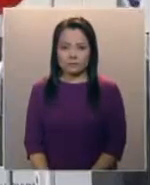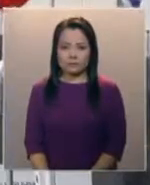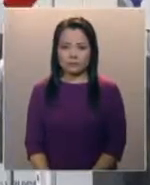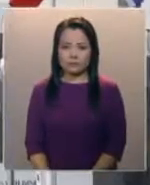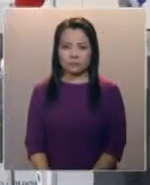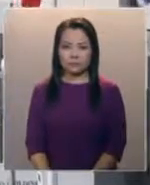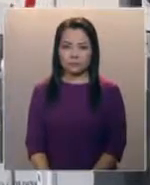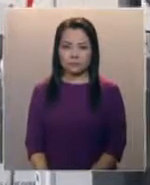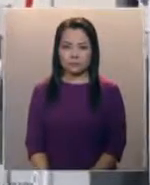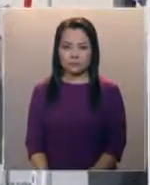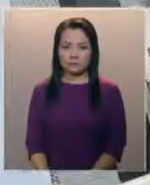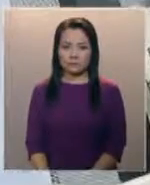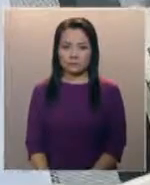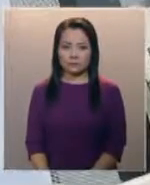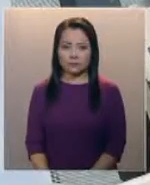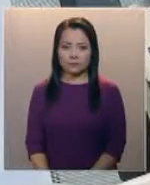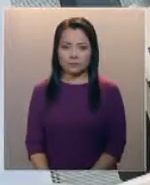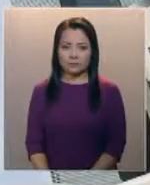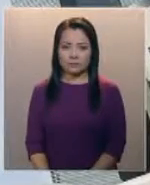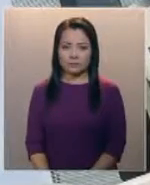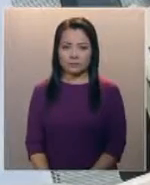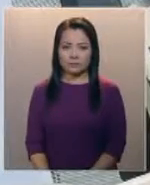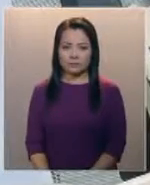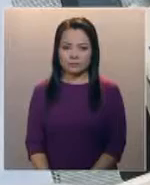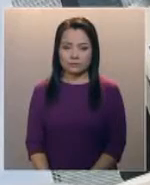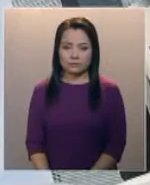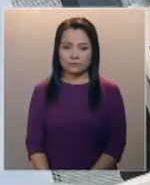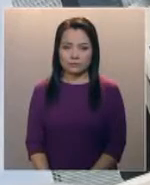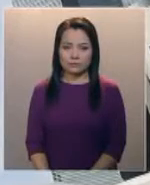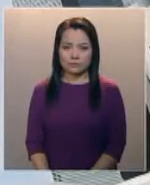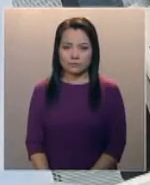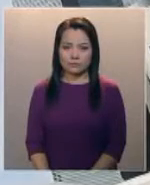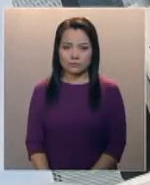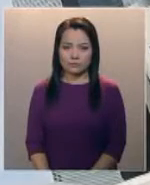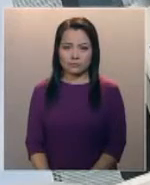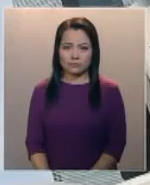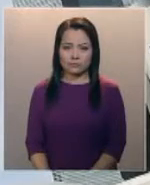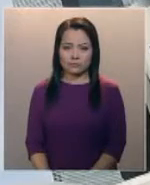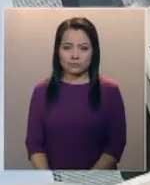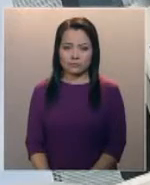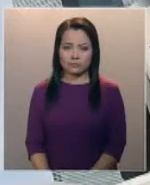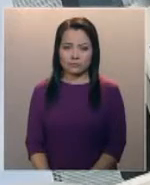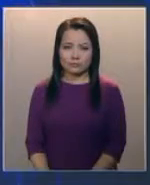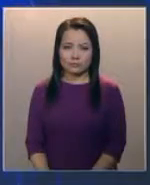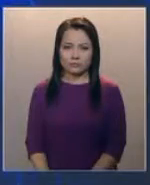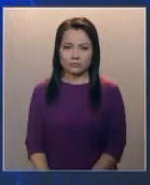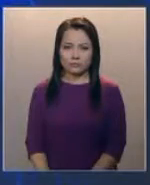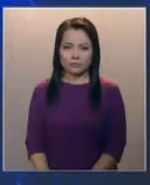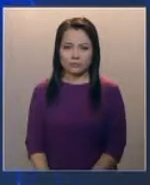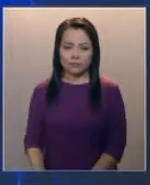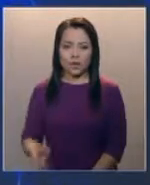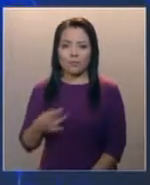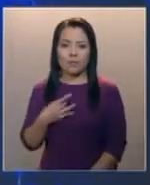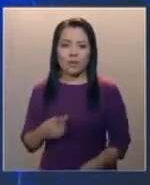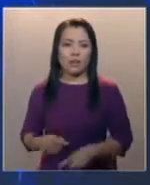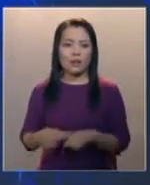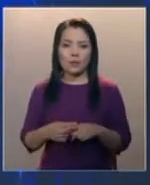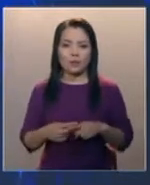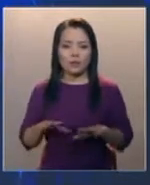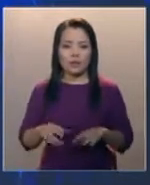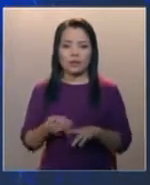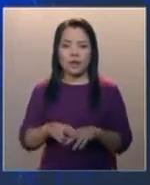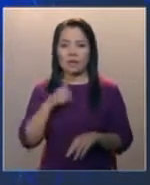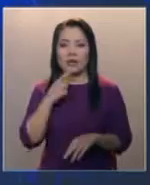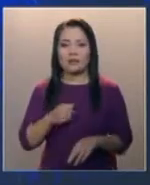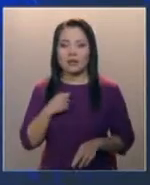Жұлдыз Атагелдиева, Майра Абдрахманова, Майк Джойл, Нью-Йорк, ақш 24 кезет. Беларусь әскері кезекті